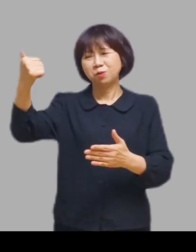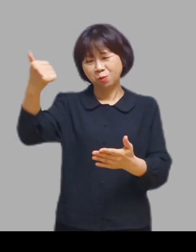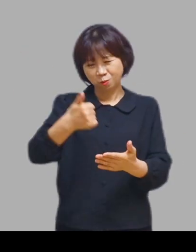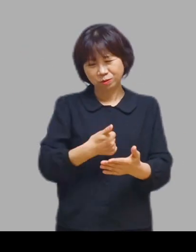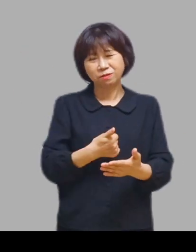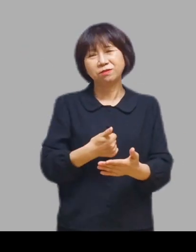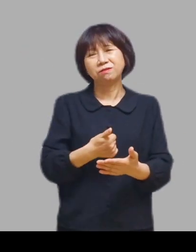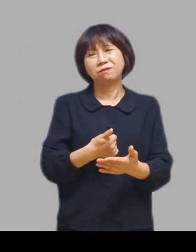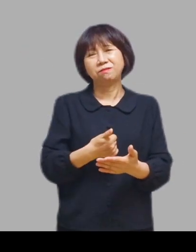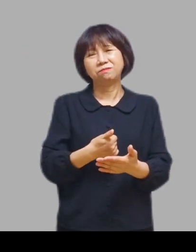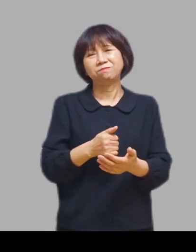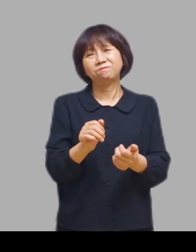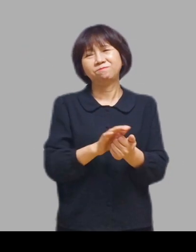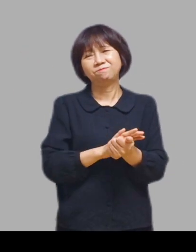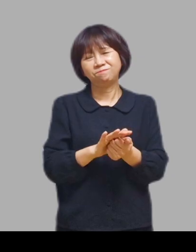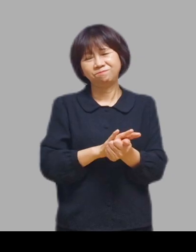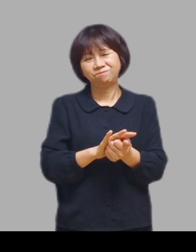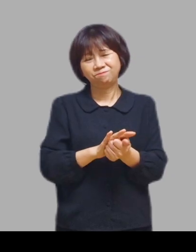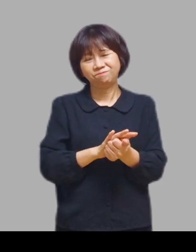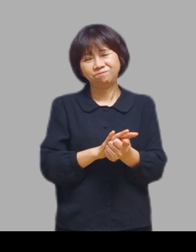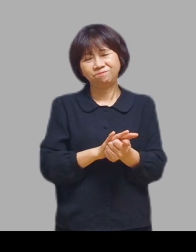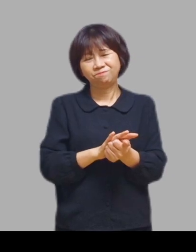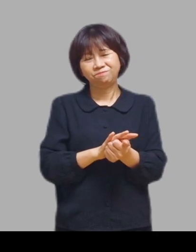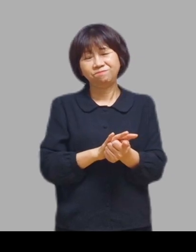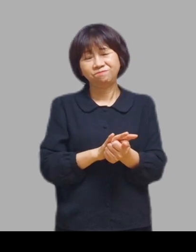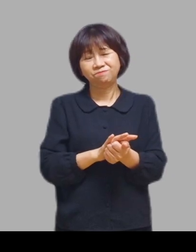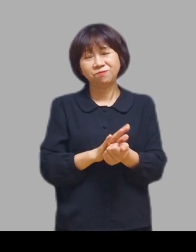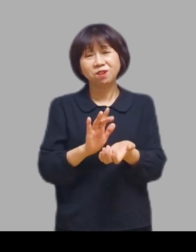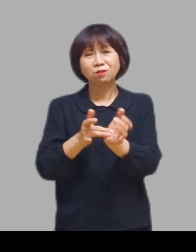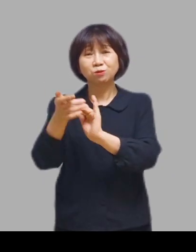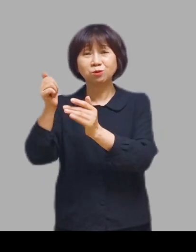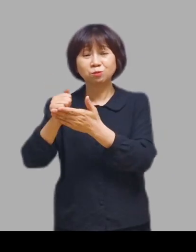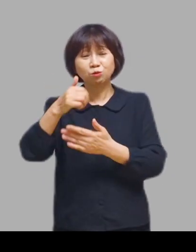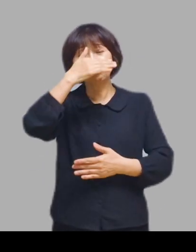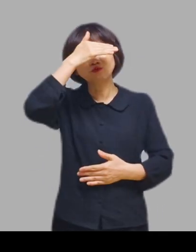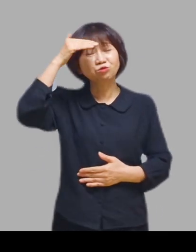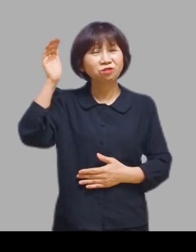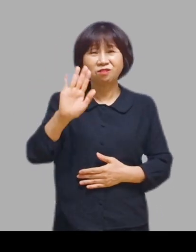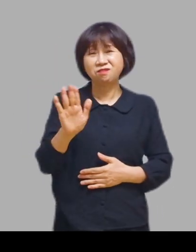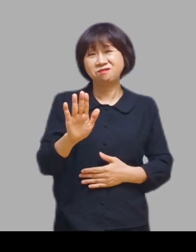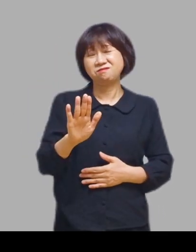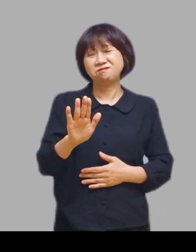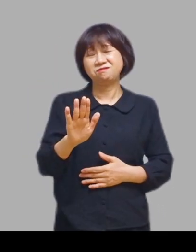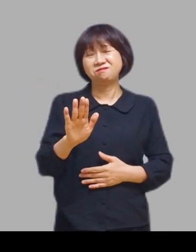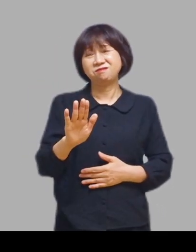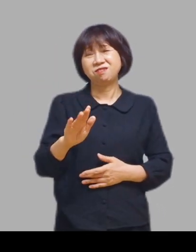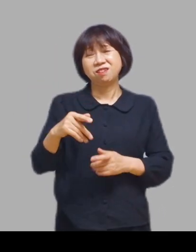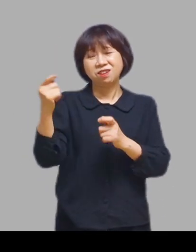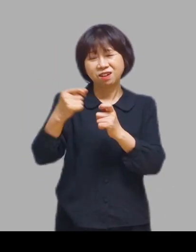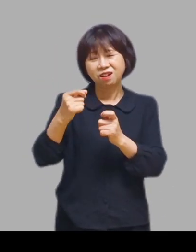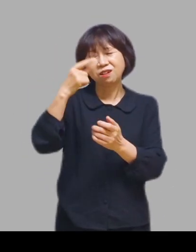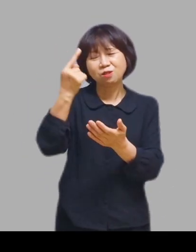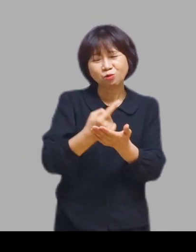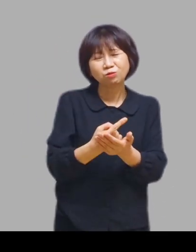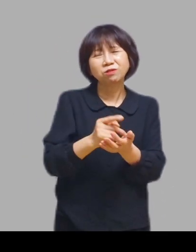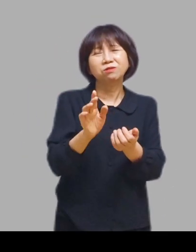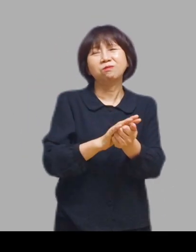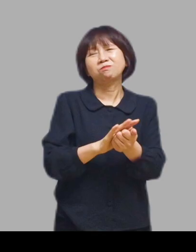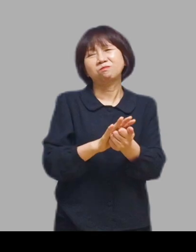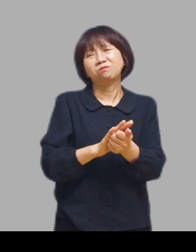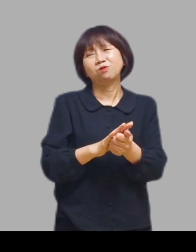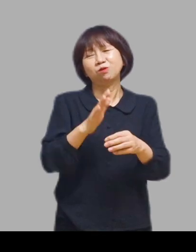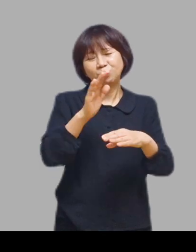우리에게 다가오십니다. 예수님이 우리를 멀리서 보지 않으셨어요? 우리에게 어떻게 다가오셨다고요? 가까이